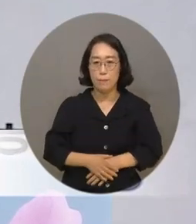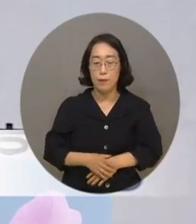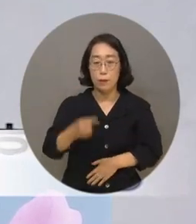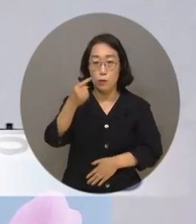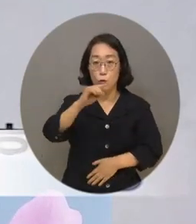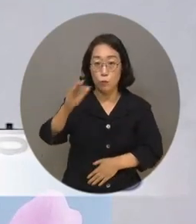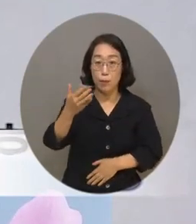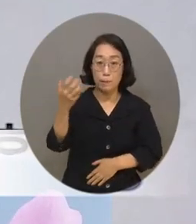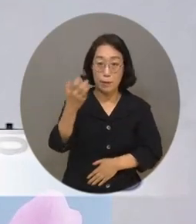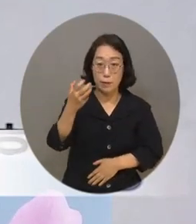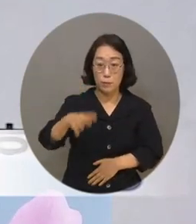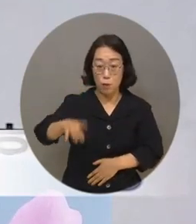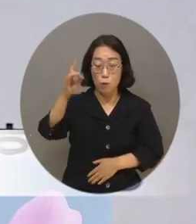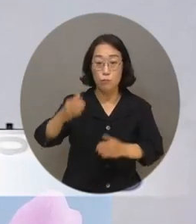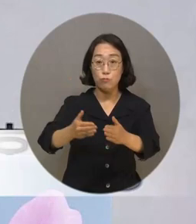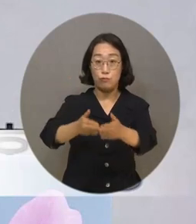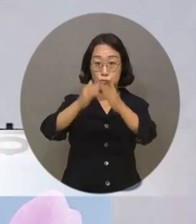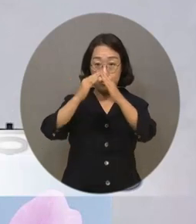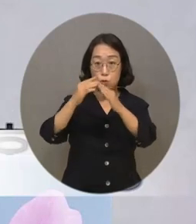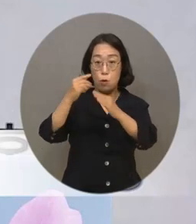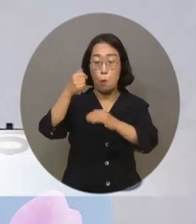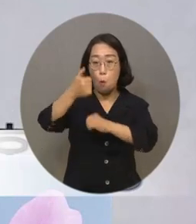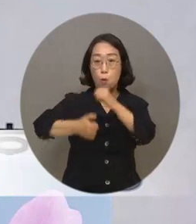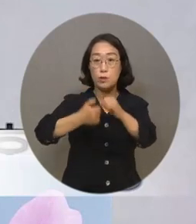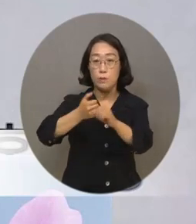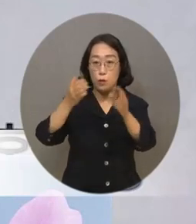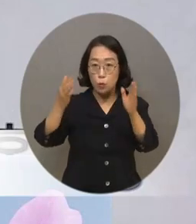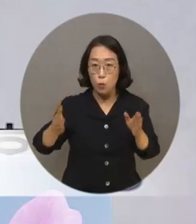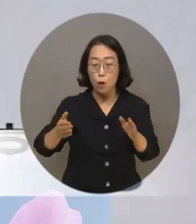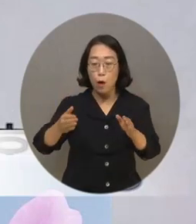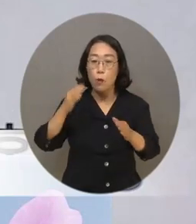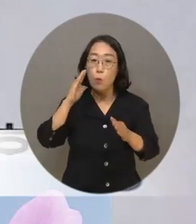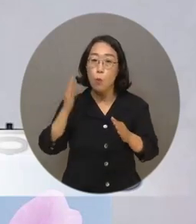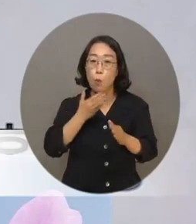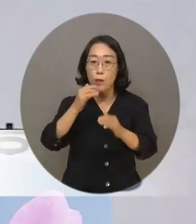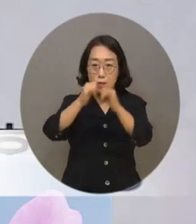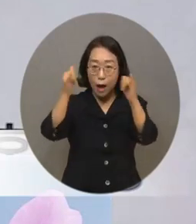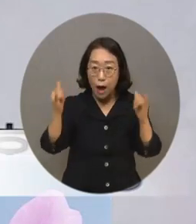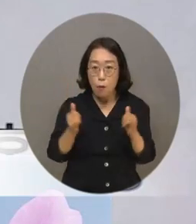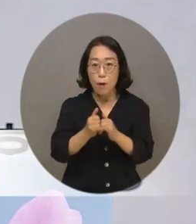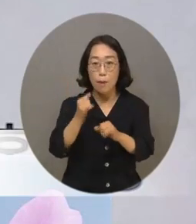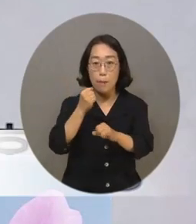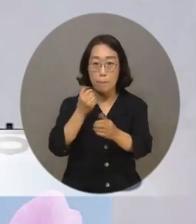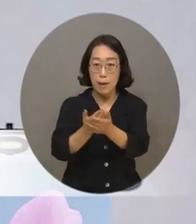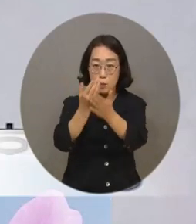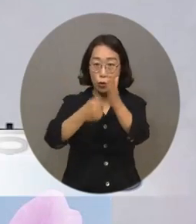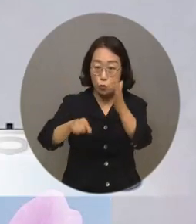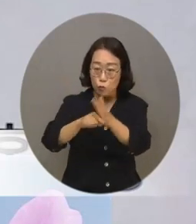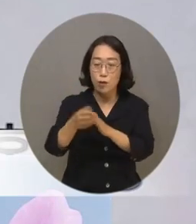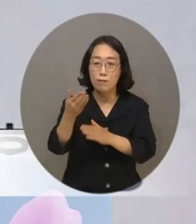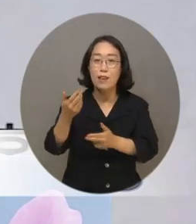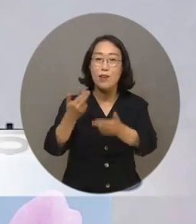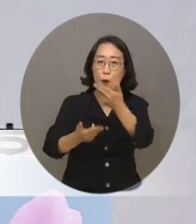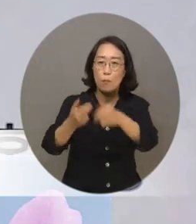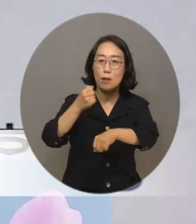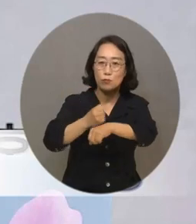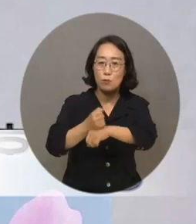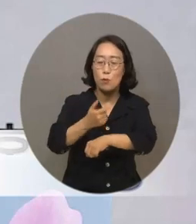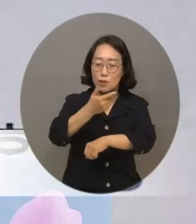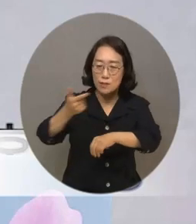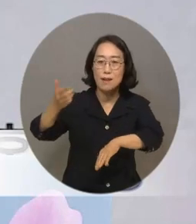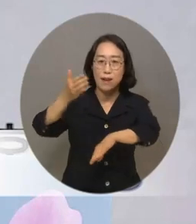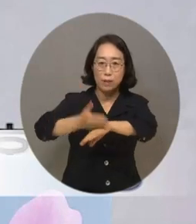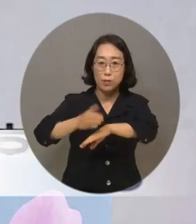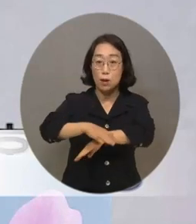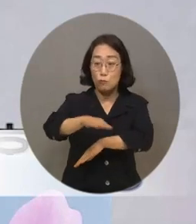1980년 설립이 50년간 농사의 발전을 위해 헌신해 오신 한국 농아인협회 노고에 감사드리며 앞으로도